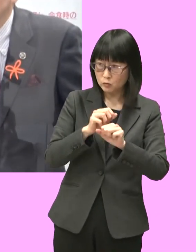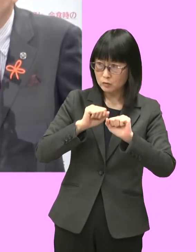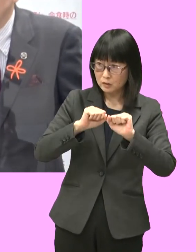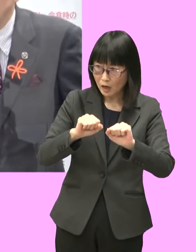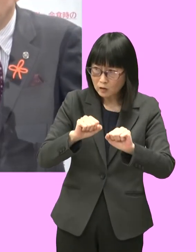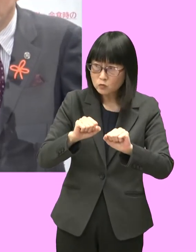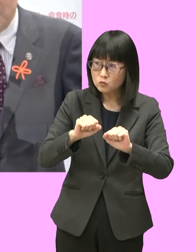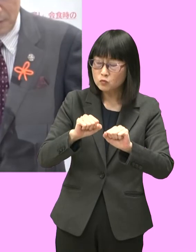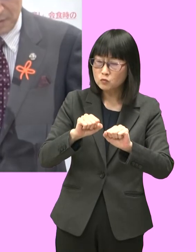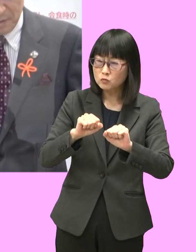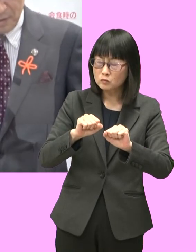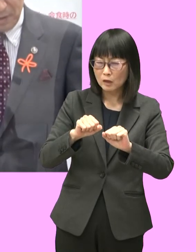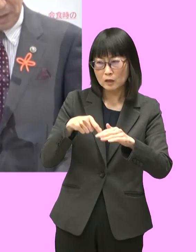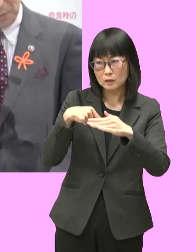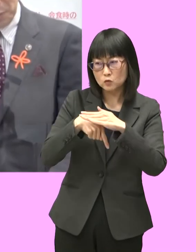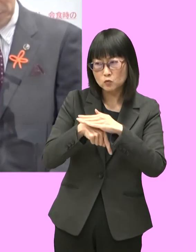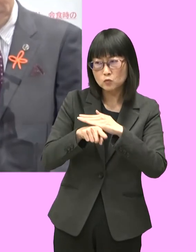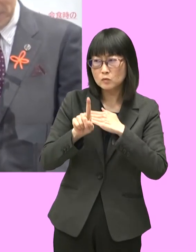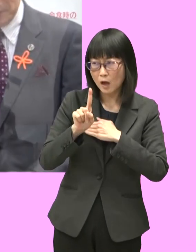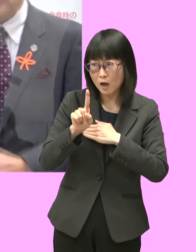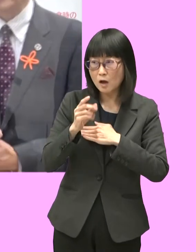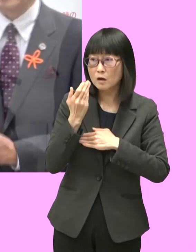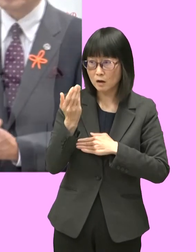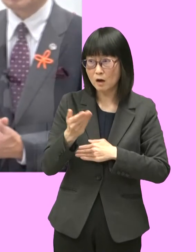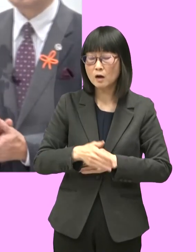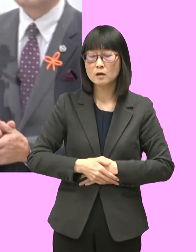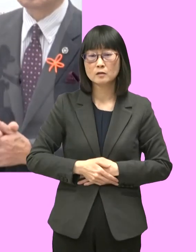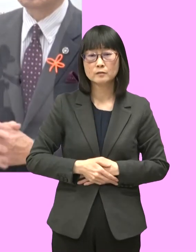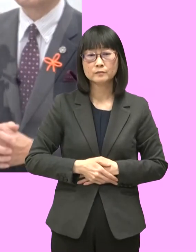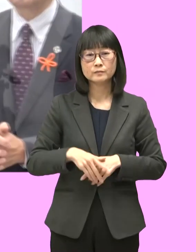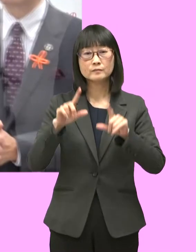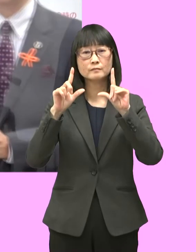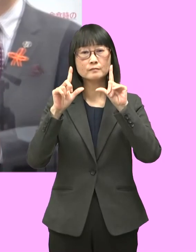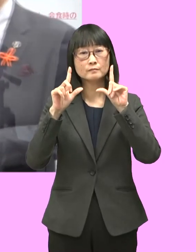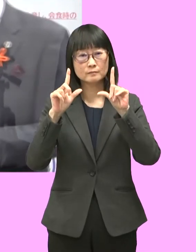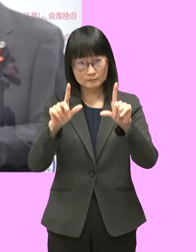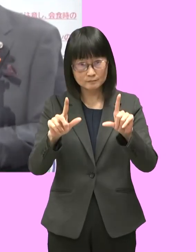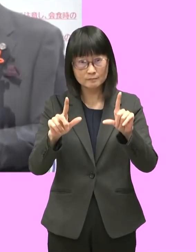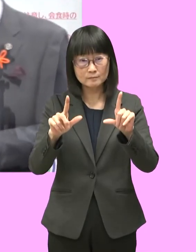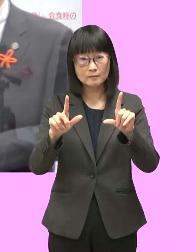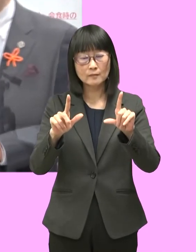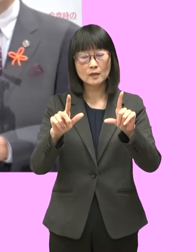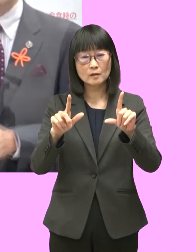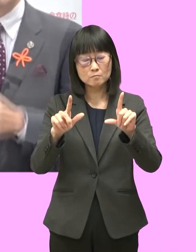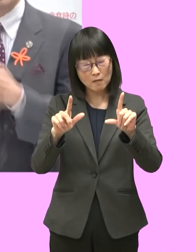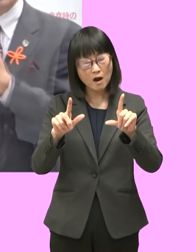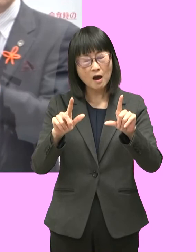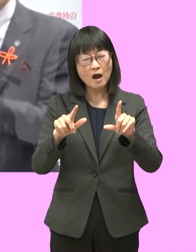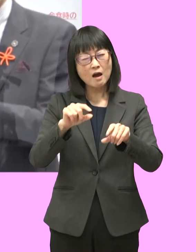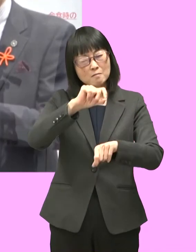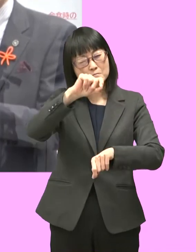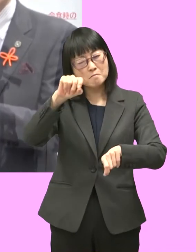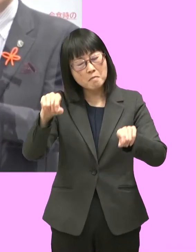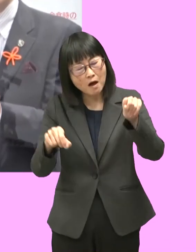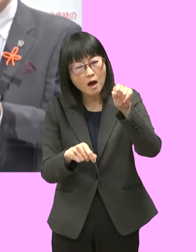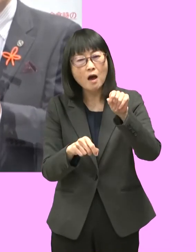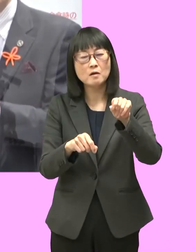理由からなんでしょうか。 どれぐらいというのはですね、またそれもいろいろ人にもよりますけれども、まず相手